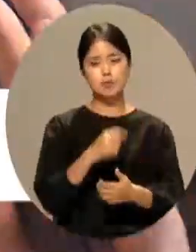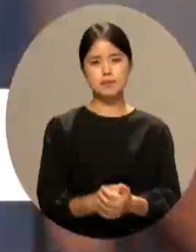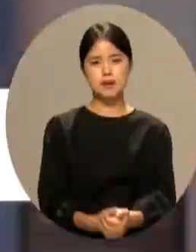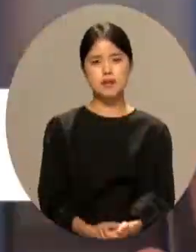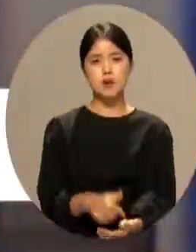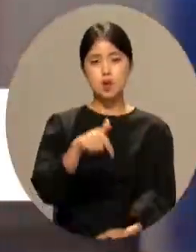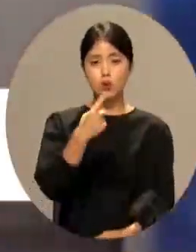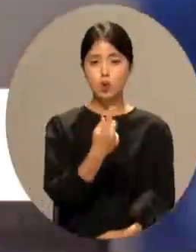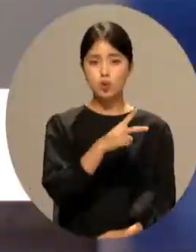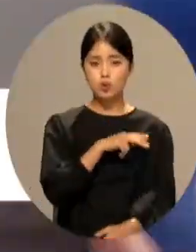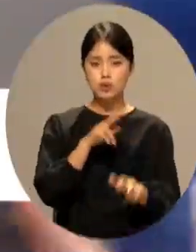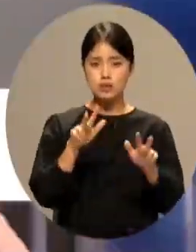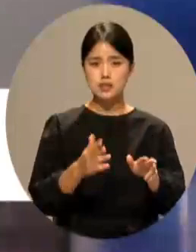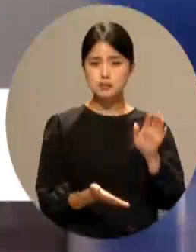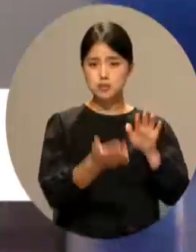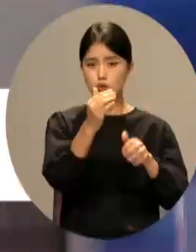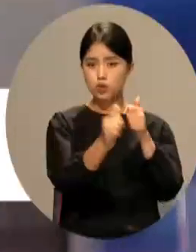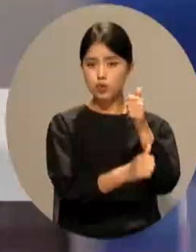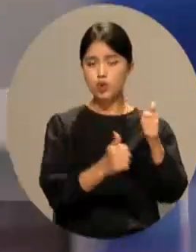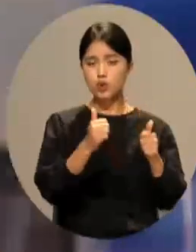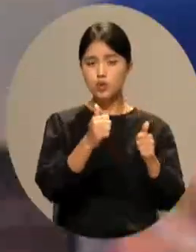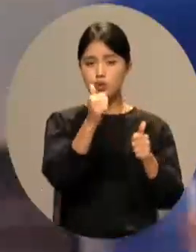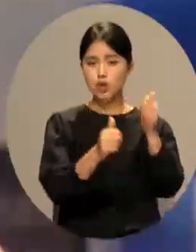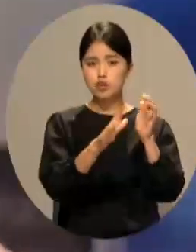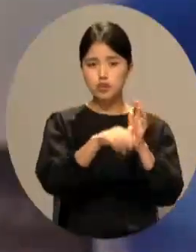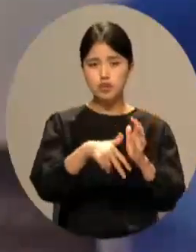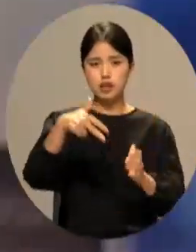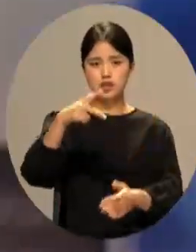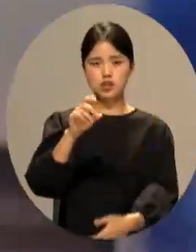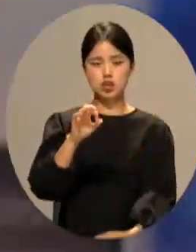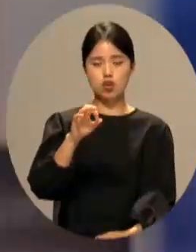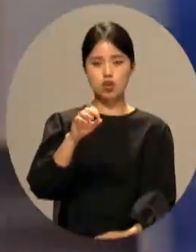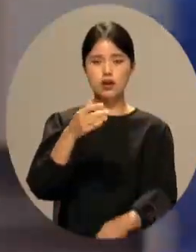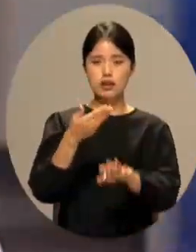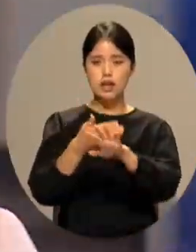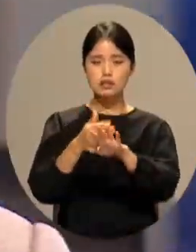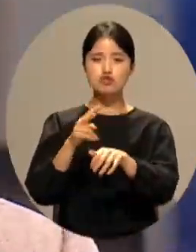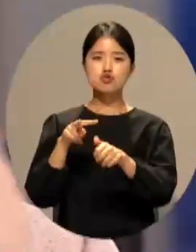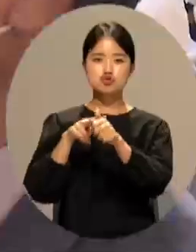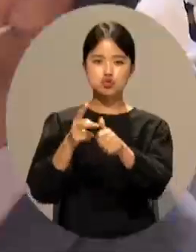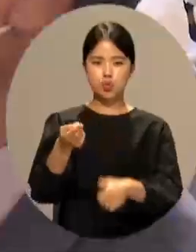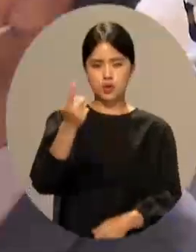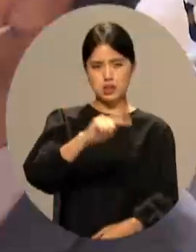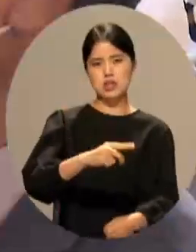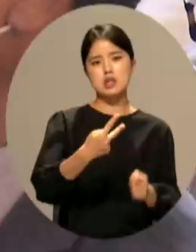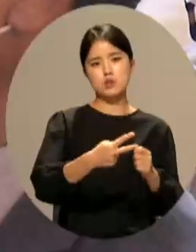고 의원은 현재 최고위원 경선에서 정청래 후보에 이어 2위를 기록하고 있습니다.